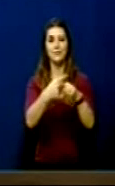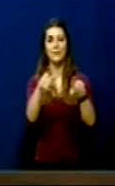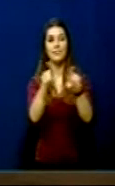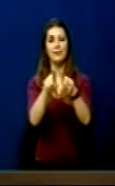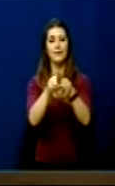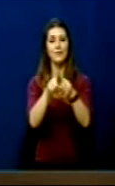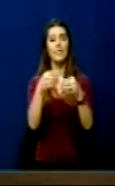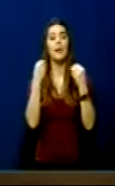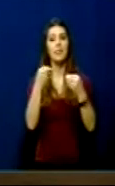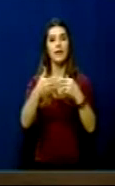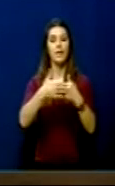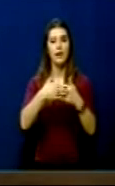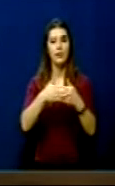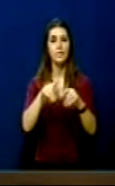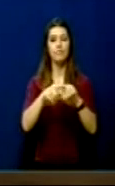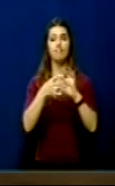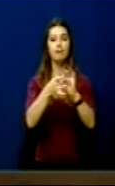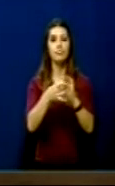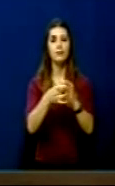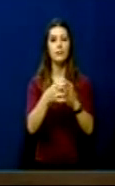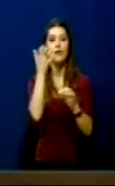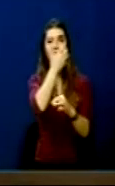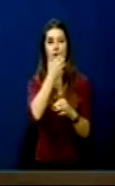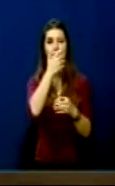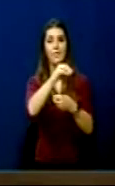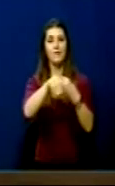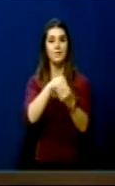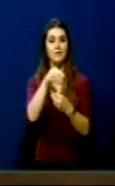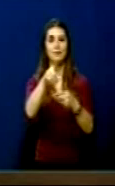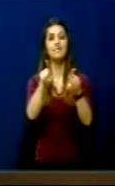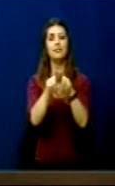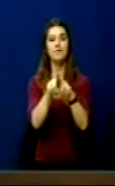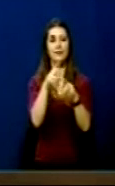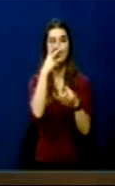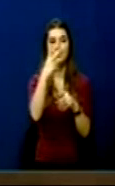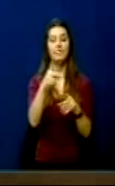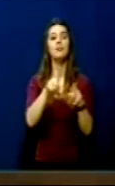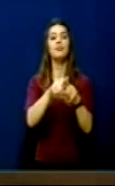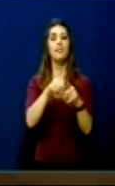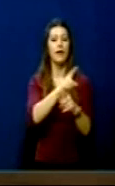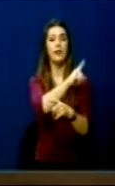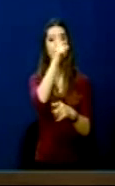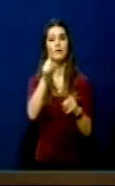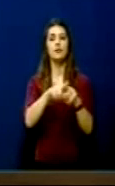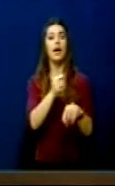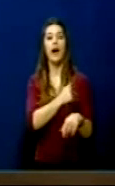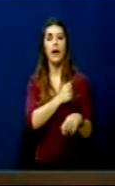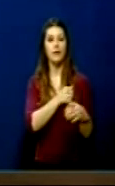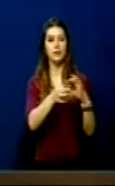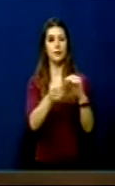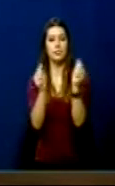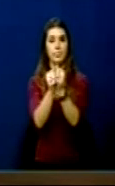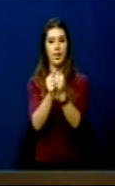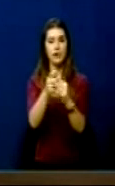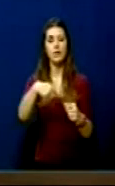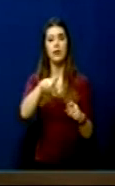mikpritja, bujaria dhe solidariteti njerëzor nuk janë as një dhënë natyrore e as e garantuar. Këto